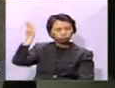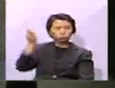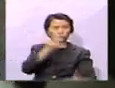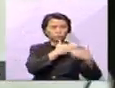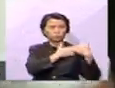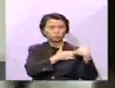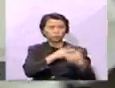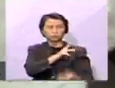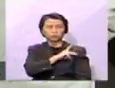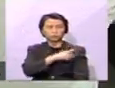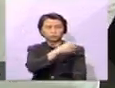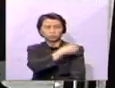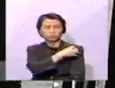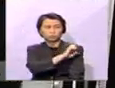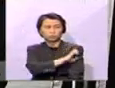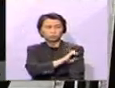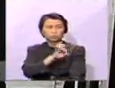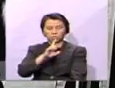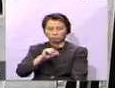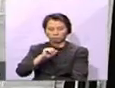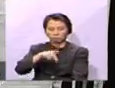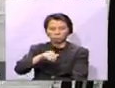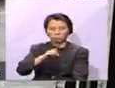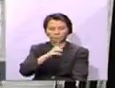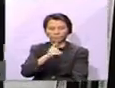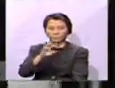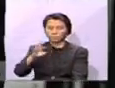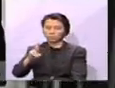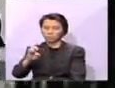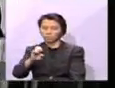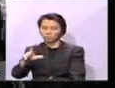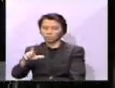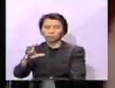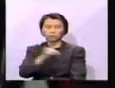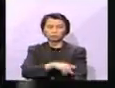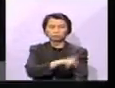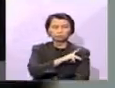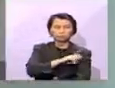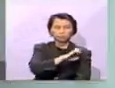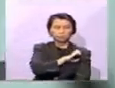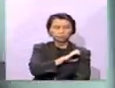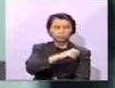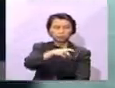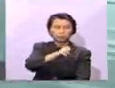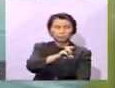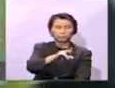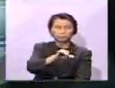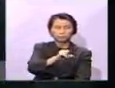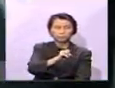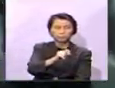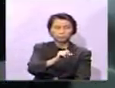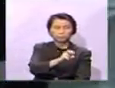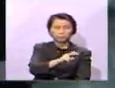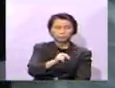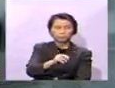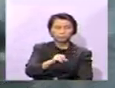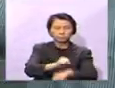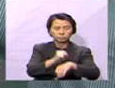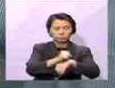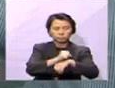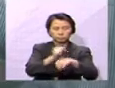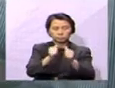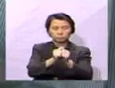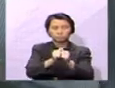sebagai ketua pegawai eksekutif rapid rail sendirian berhad dan ketua pegawai eksekutif prasarana rail and infrastructure projek